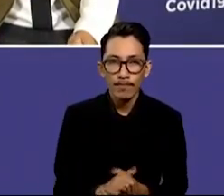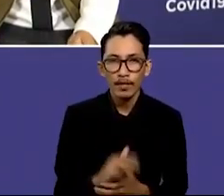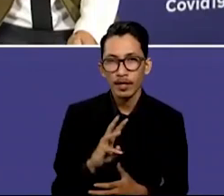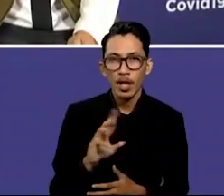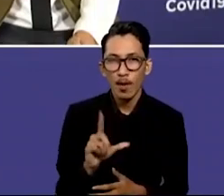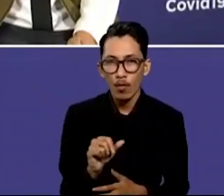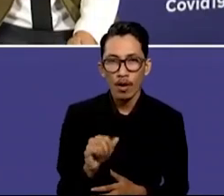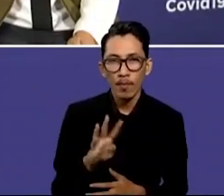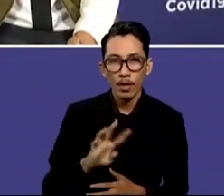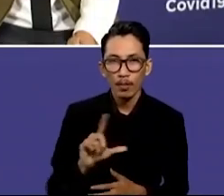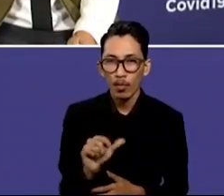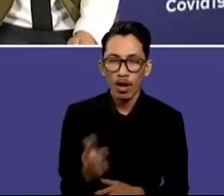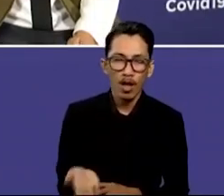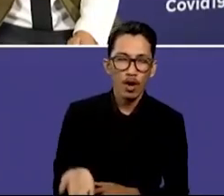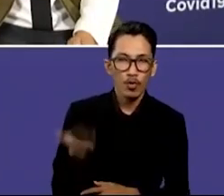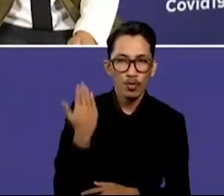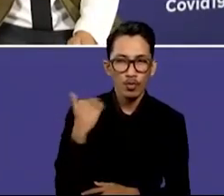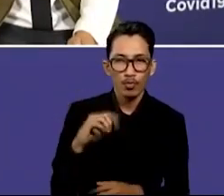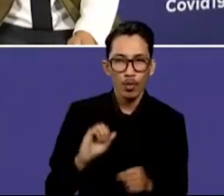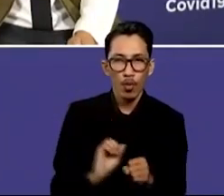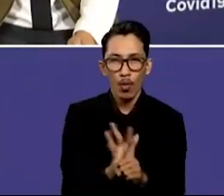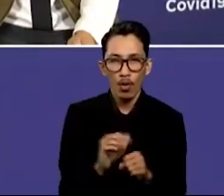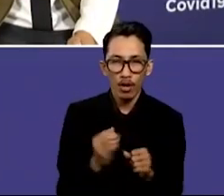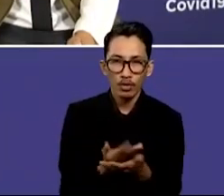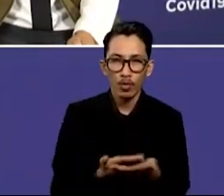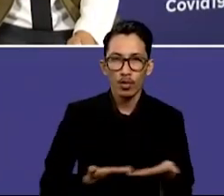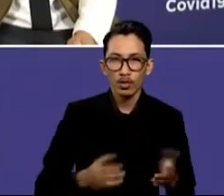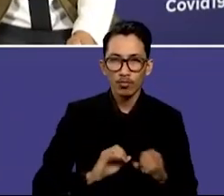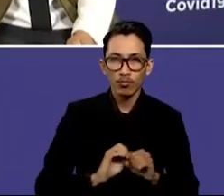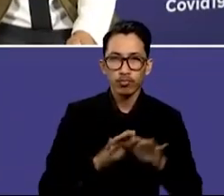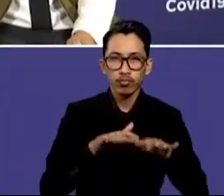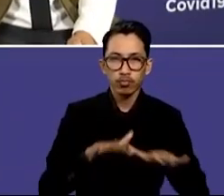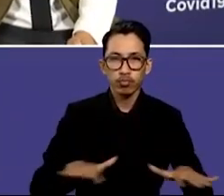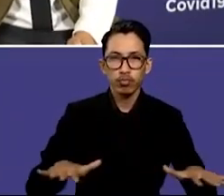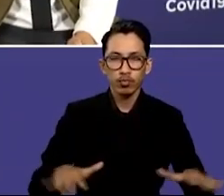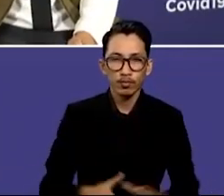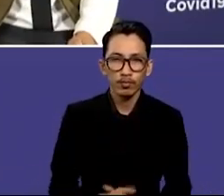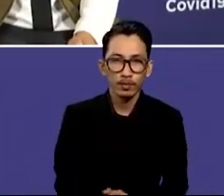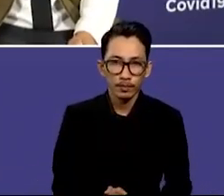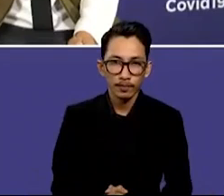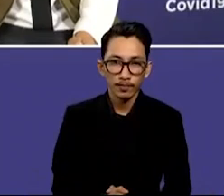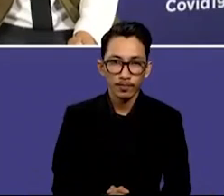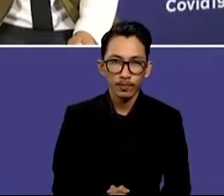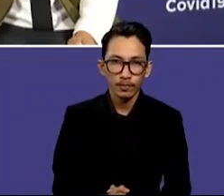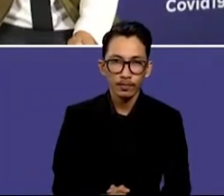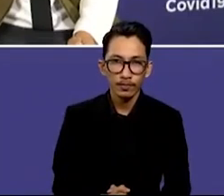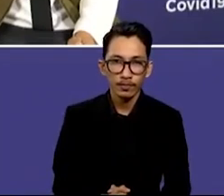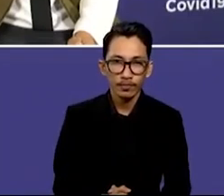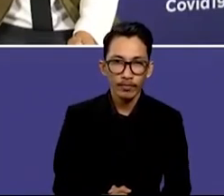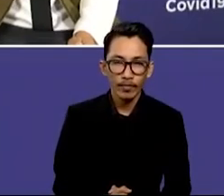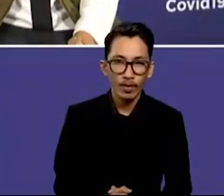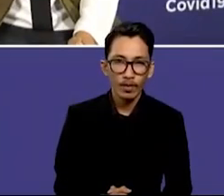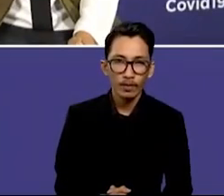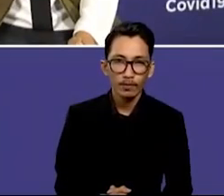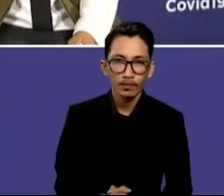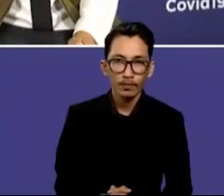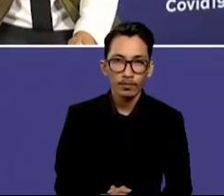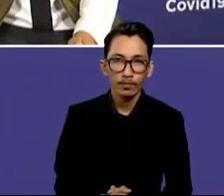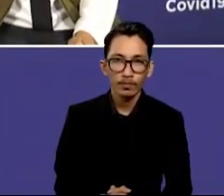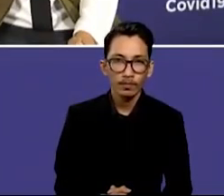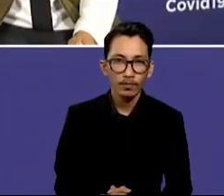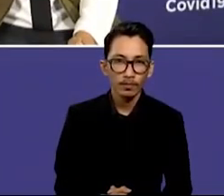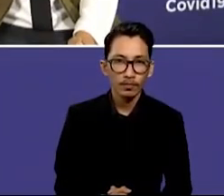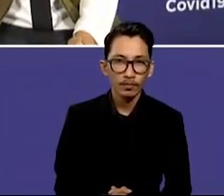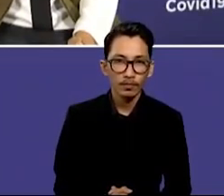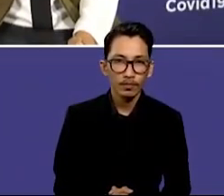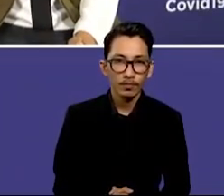3-4 bulan yang lewat kalau tidak salah. Itu kita semua lagi pada semacam ya